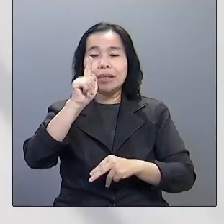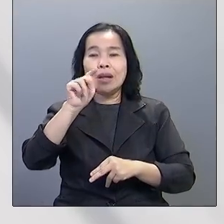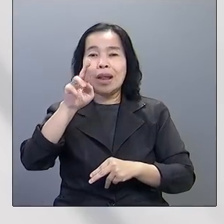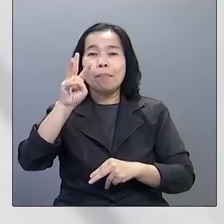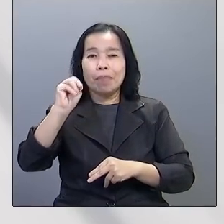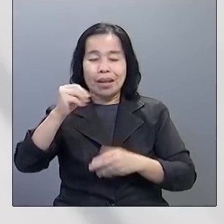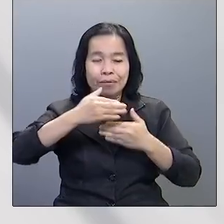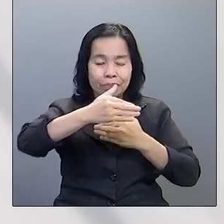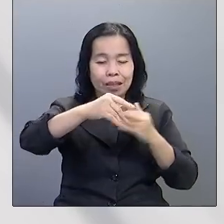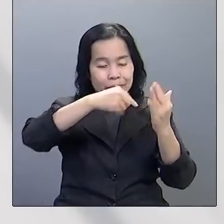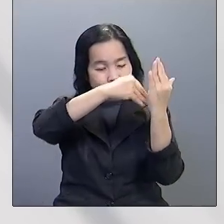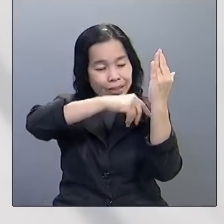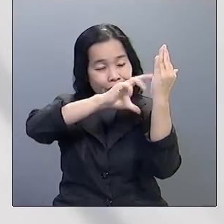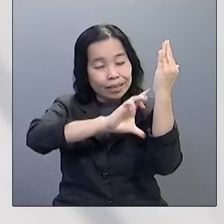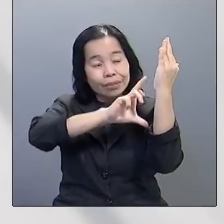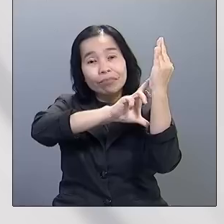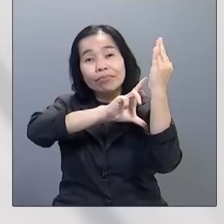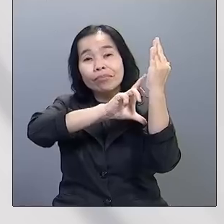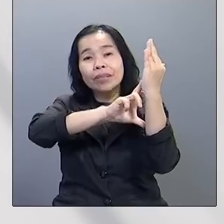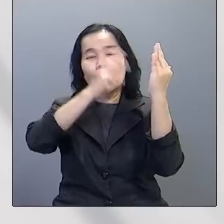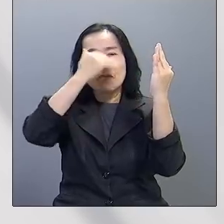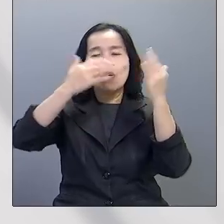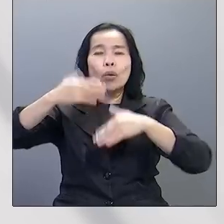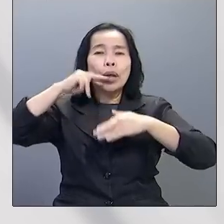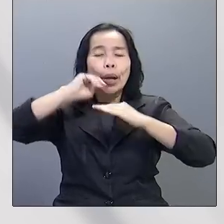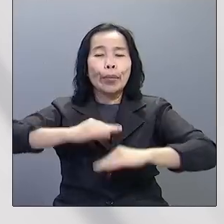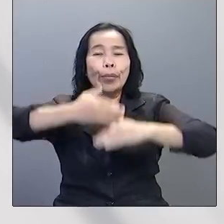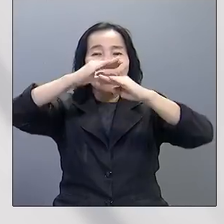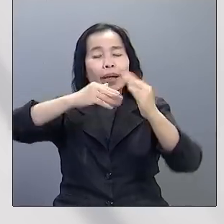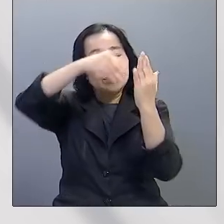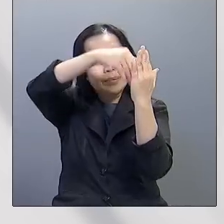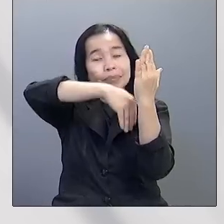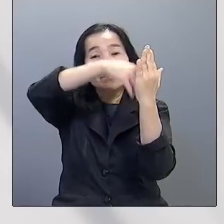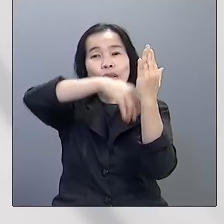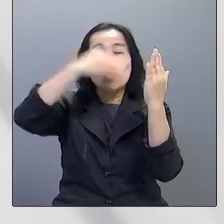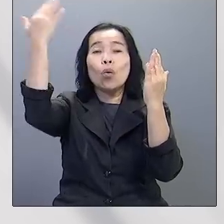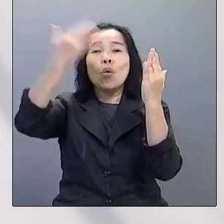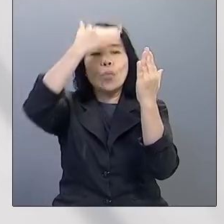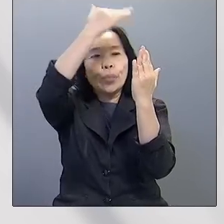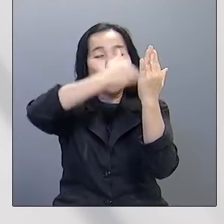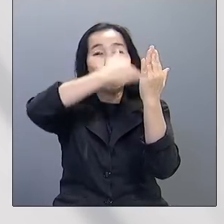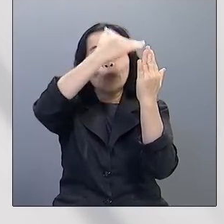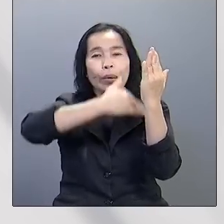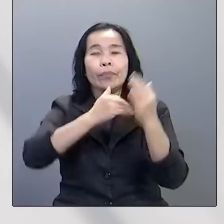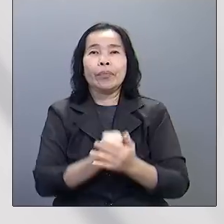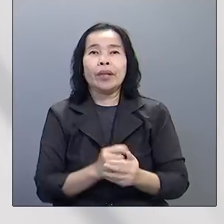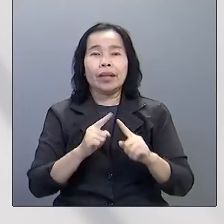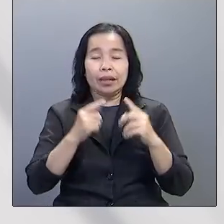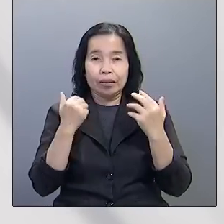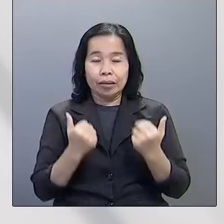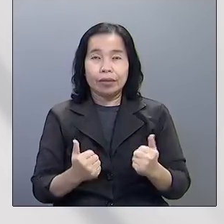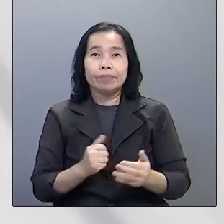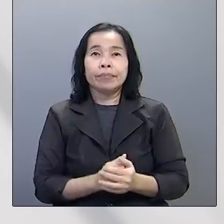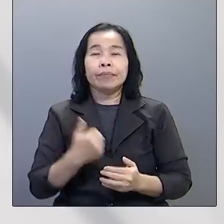ลงไปทางใต้ตามทิศทางของน้ำที่ลงไปทางใต้แต่ว่าทิศทางลมเนี่ยจะพัดเข้าหาฝั่งอยู่แล้วนะคะแต่ขณะเดียวกัน